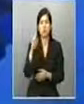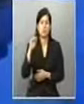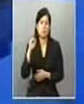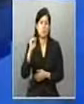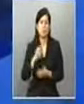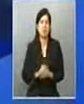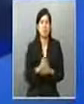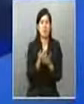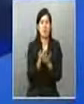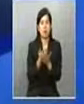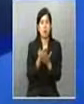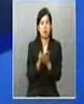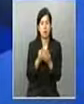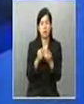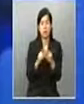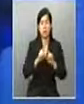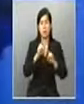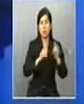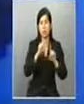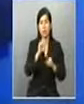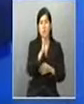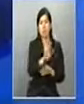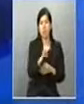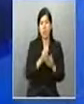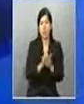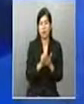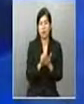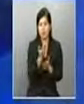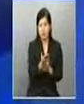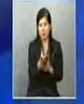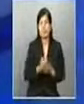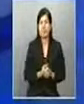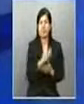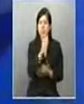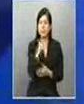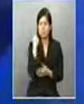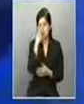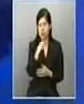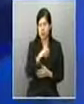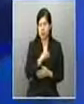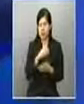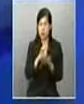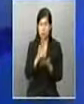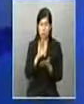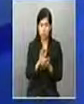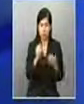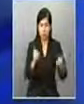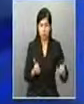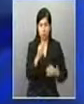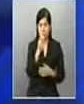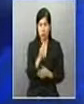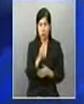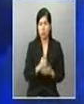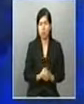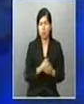หุ้นที่เป็นขวัญใจในเรื่องของการจ่ายเงินปันผลส่วนใครที่อยากจะเลือกลงทุนตอนนี้ก็มองผลประกอบการไตรมาส